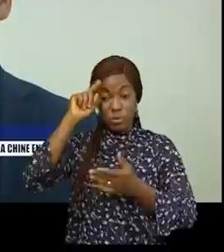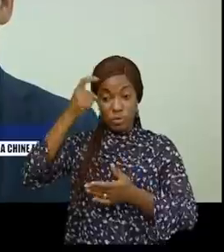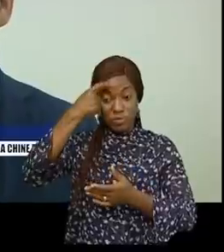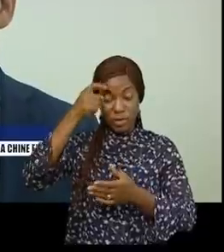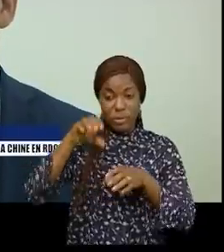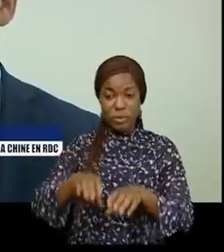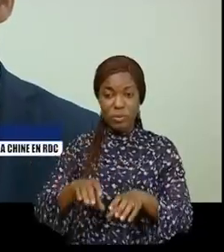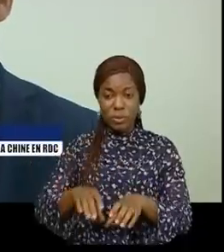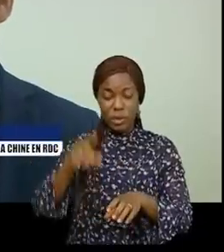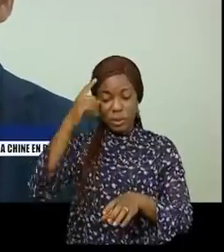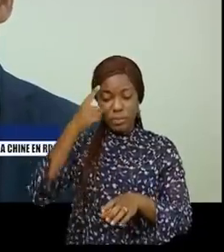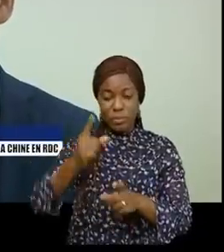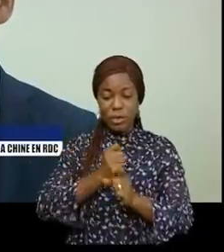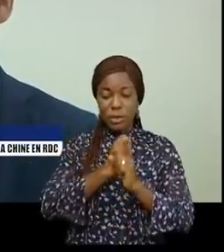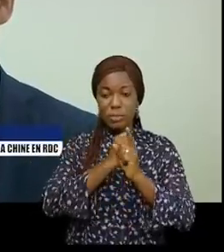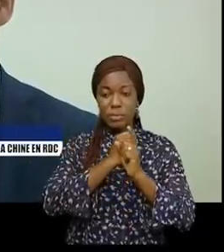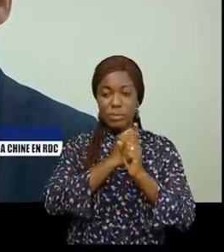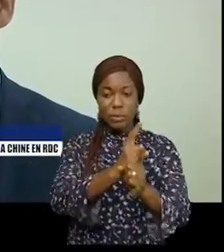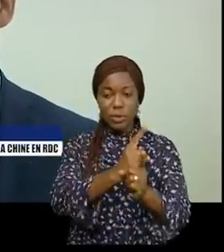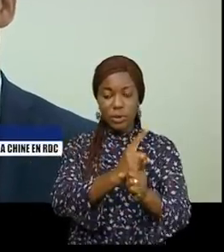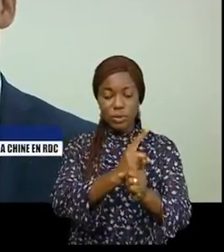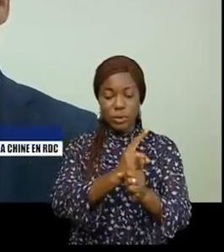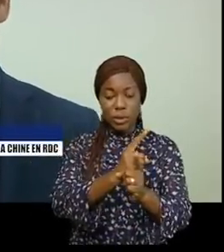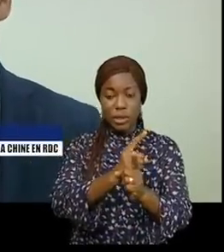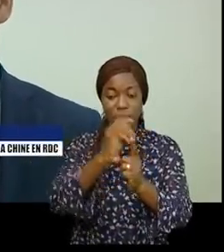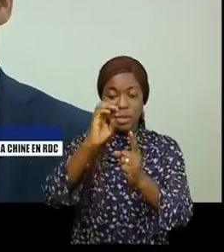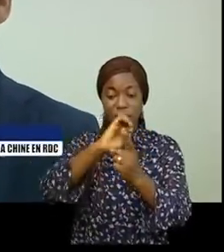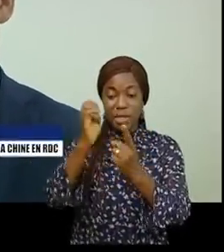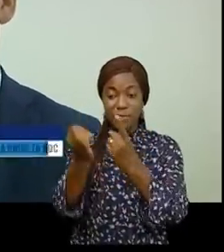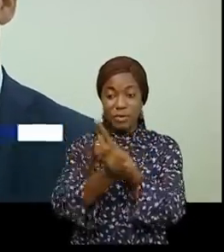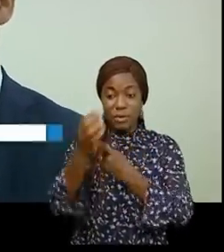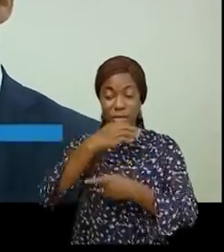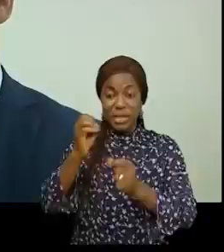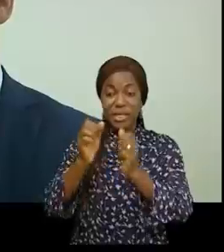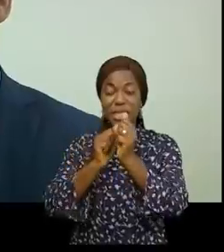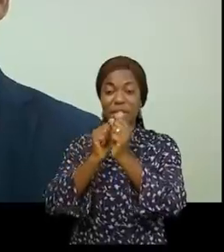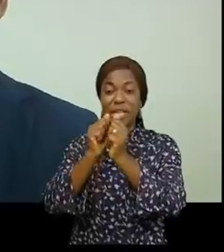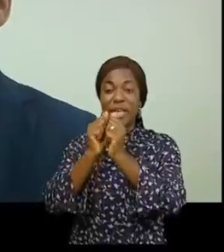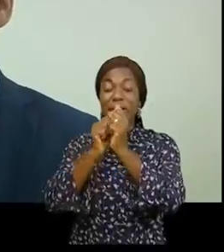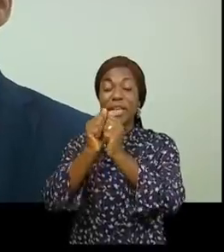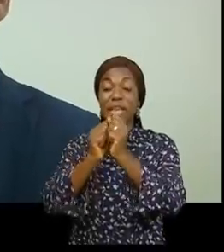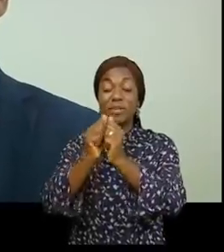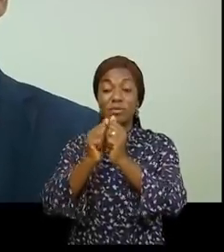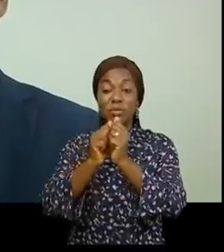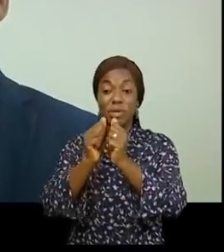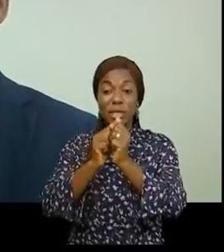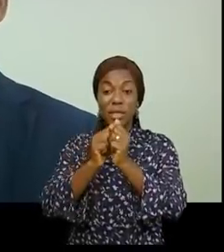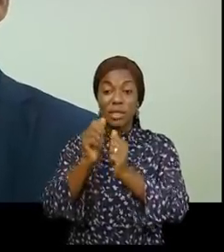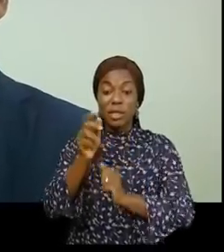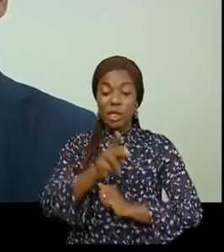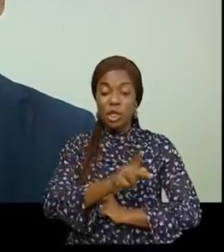dans la protection de l'environnement, dans la protection de la forêt tropicale, l'accroissement d'investissements vers au